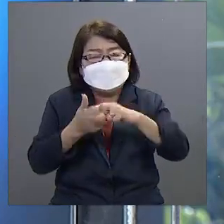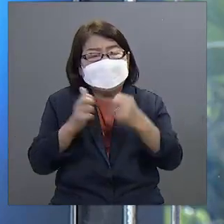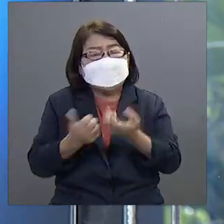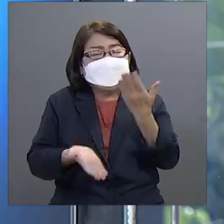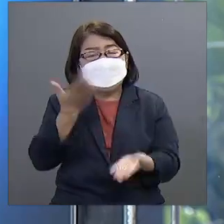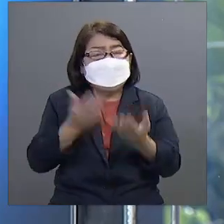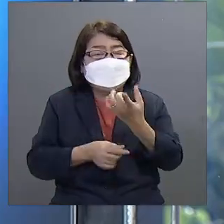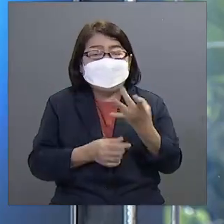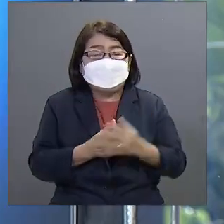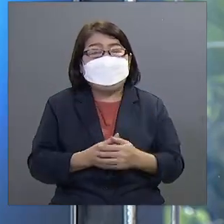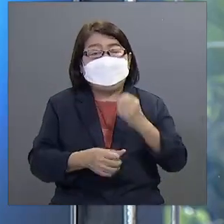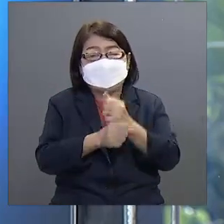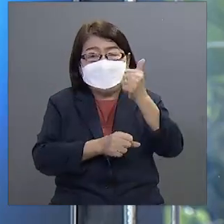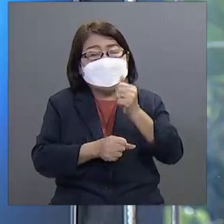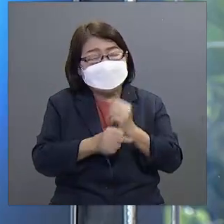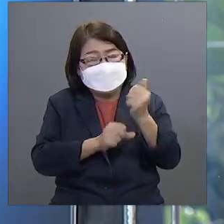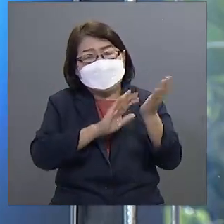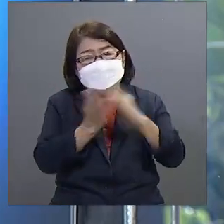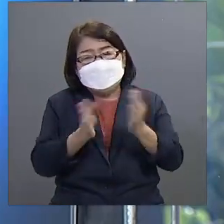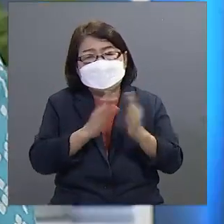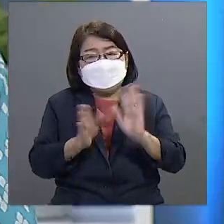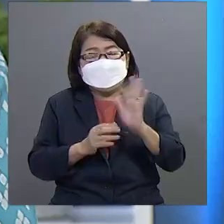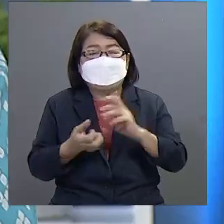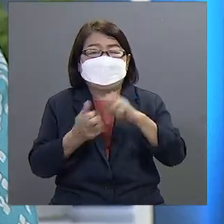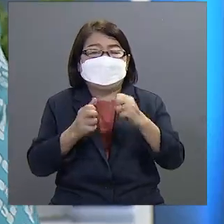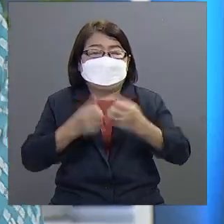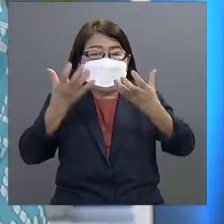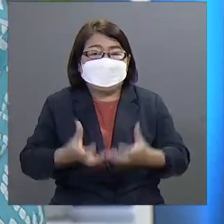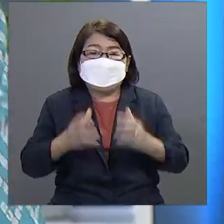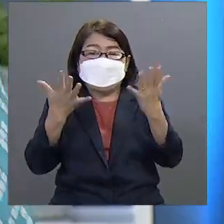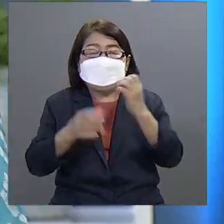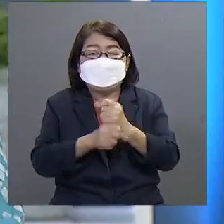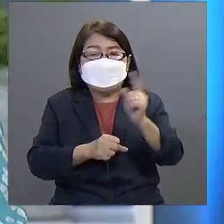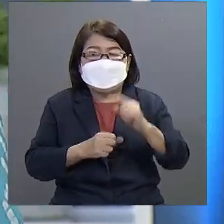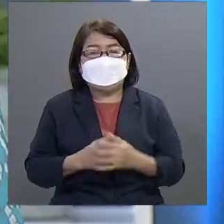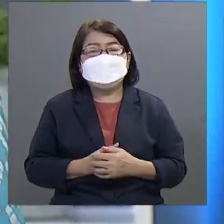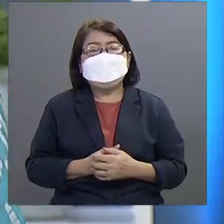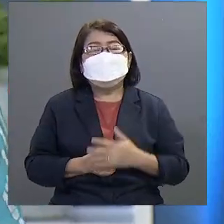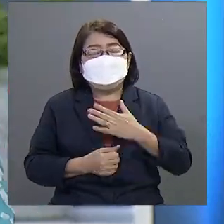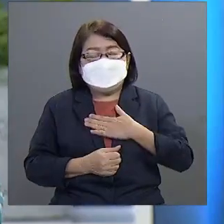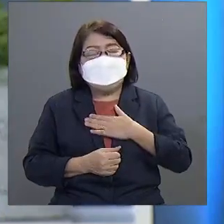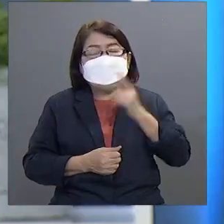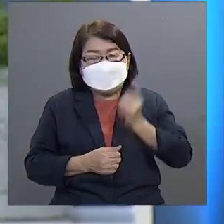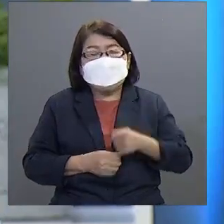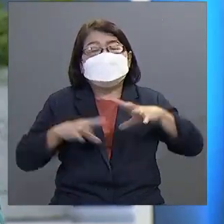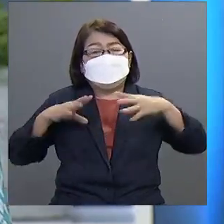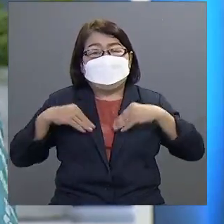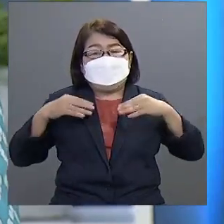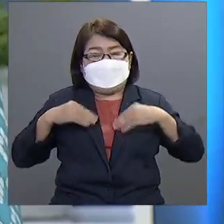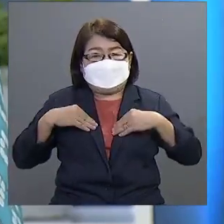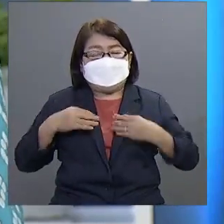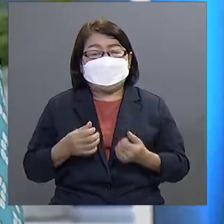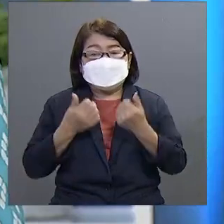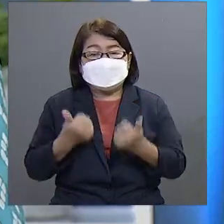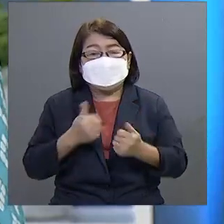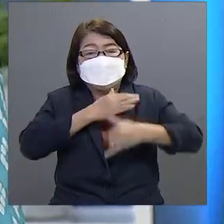ได้อยู่ได้แล้วก็มีได้รับผลกระทบน้อยที่สุดอะค่ะ นะครับต้องยอมรับว่าวันนี้เนี่ย ทุกประเทศทั่วโล